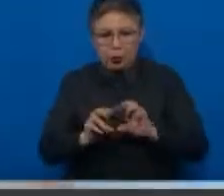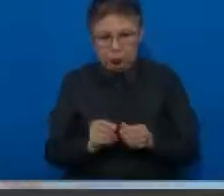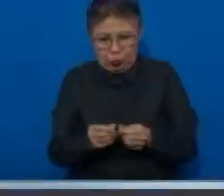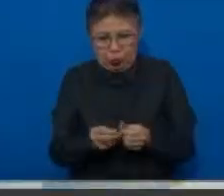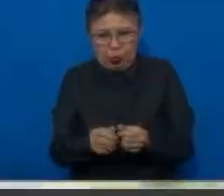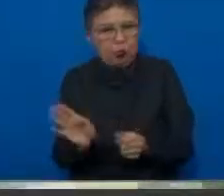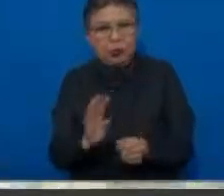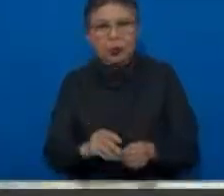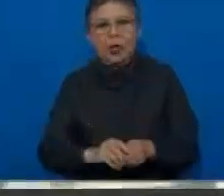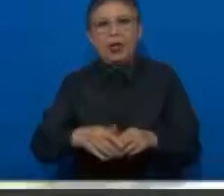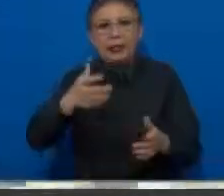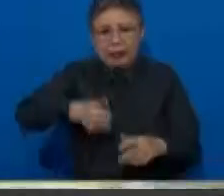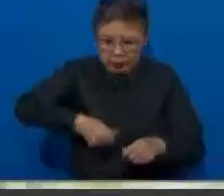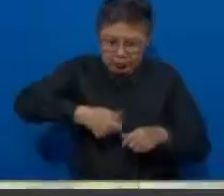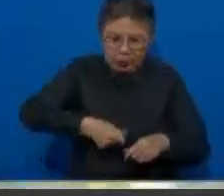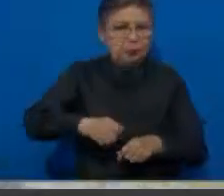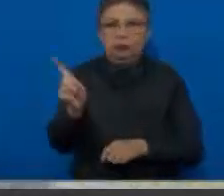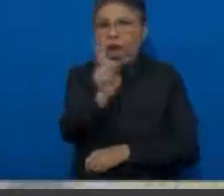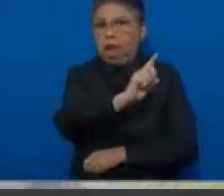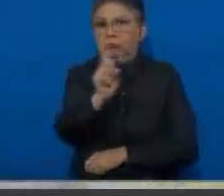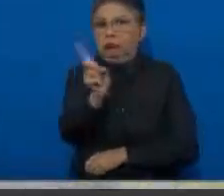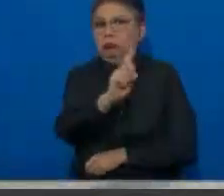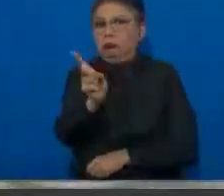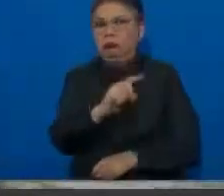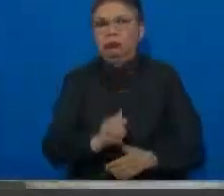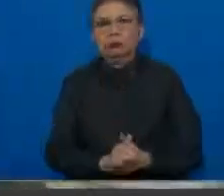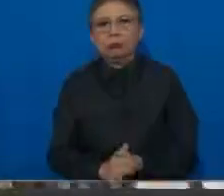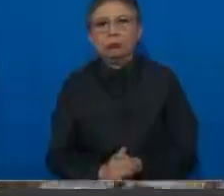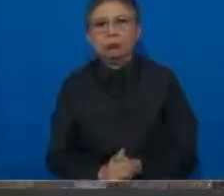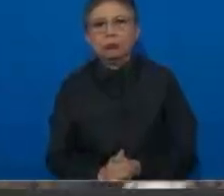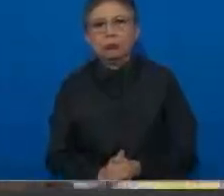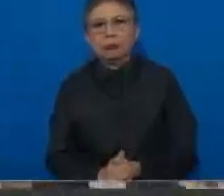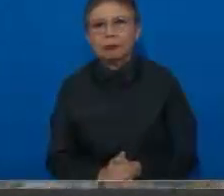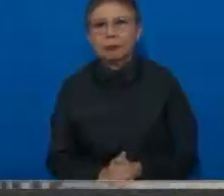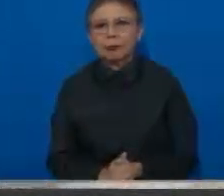dilipat, atau di-staples. Tim Liputan CNN Indonesia.